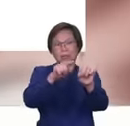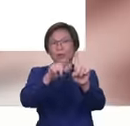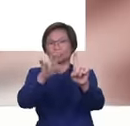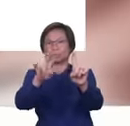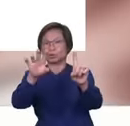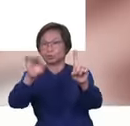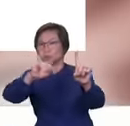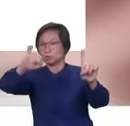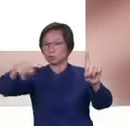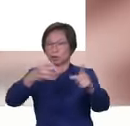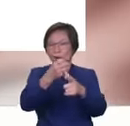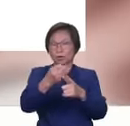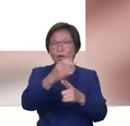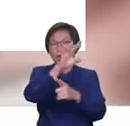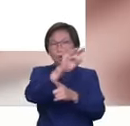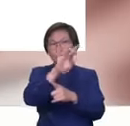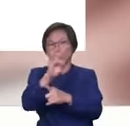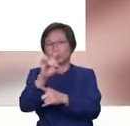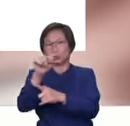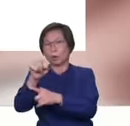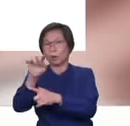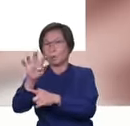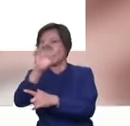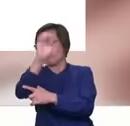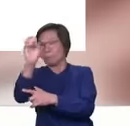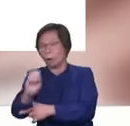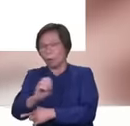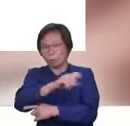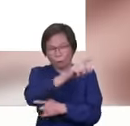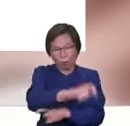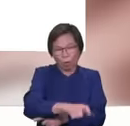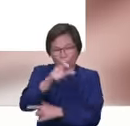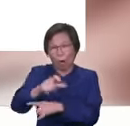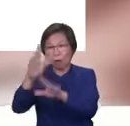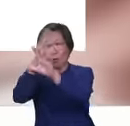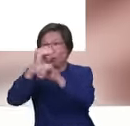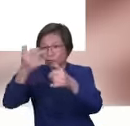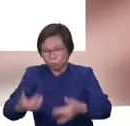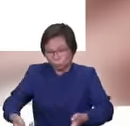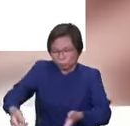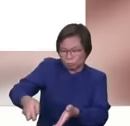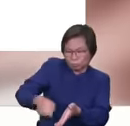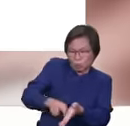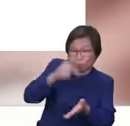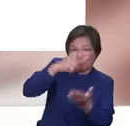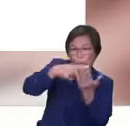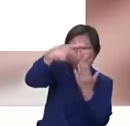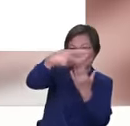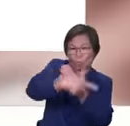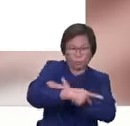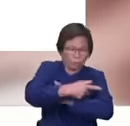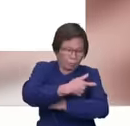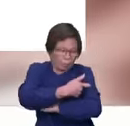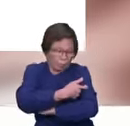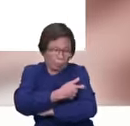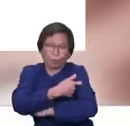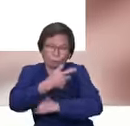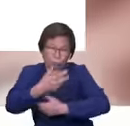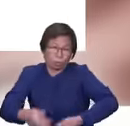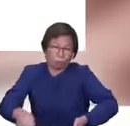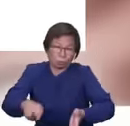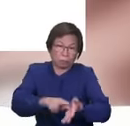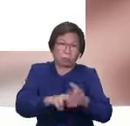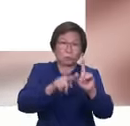79 juta atau 87 perbulan 400 populasi rakyat jerawat telah mendaftar bagi program vaksinasi